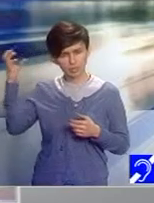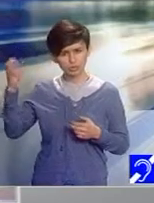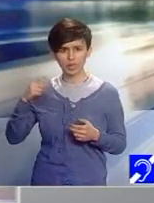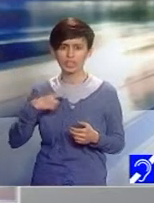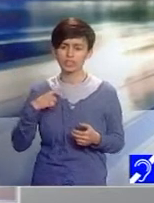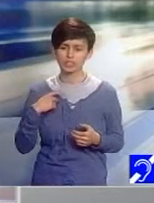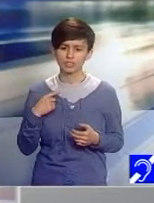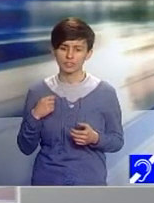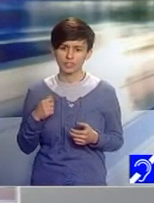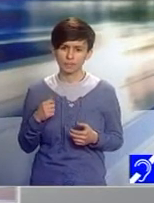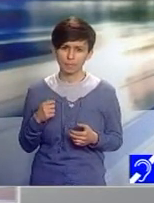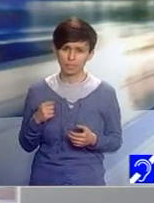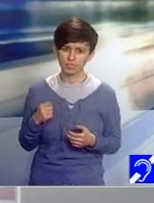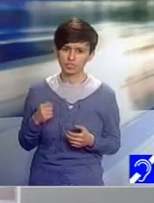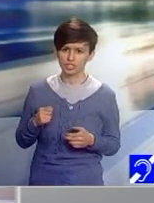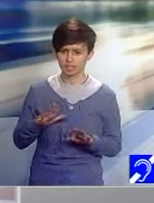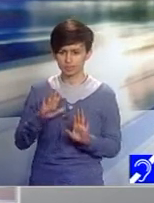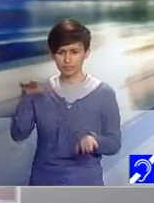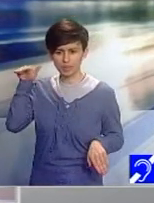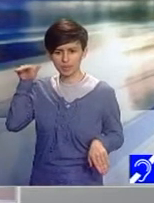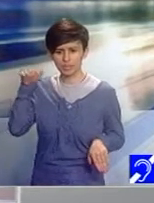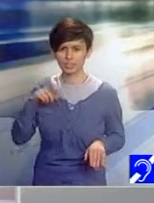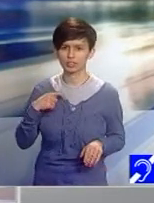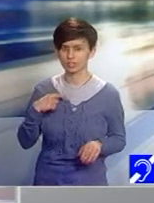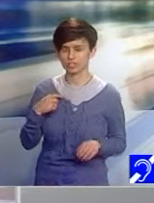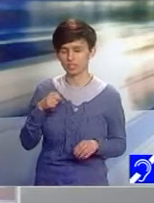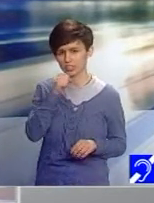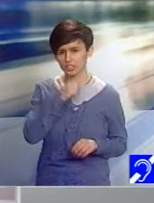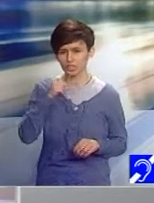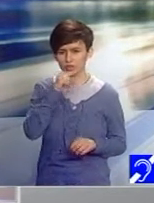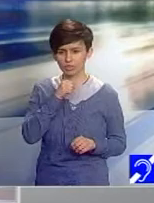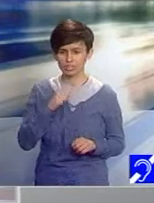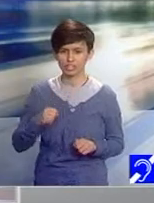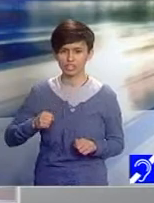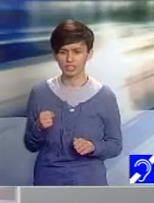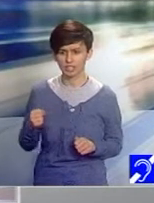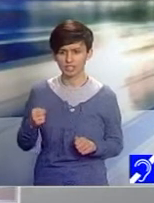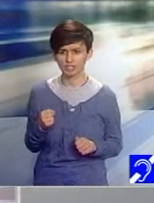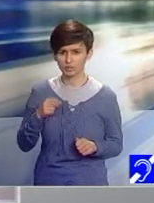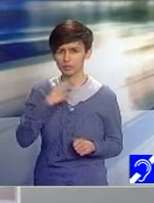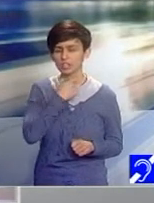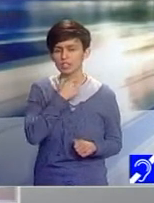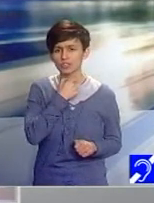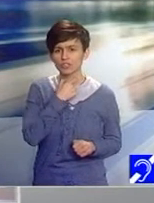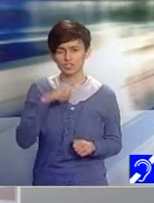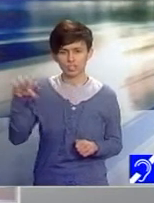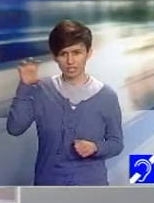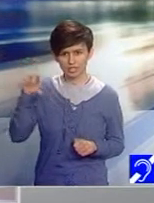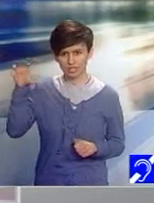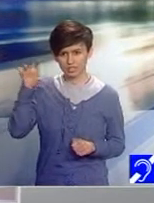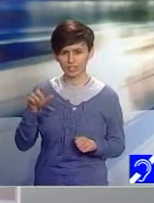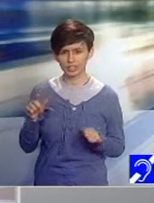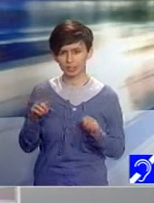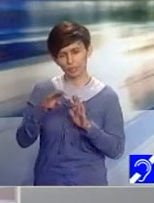și balet, va fi un concert al ansamblului Voci Transilvane cu un repertoriu reînnoit de